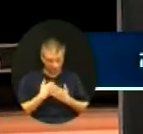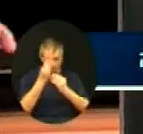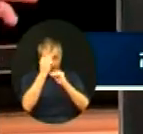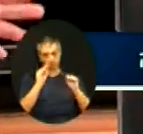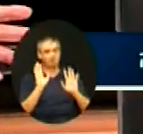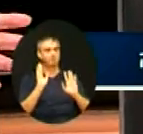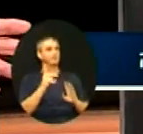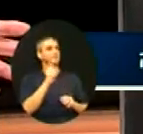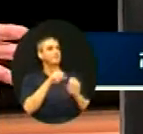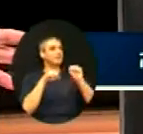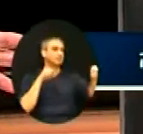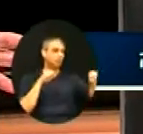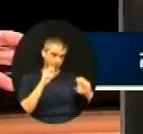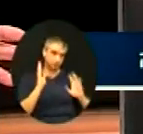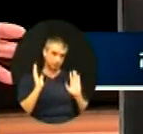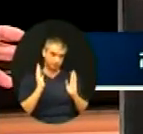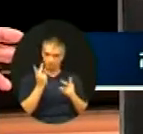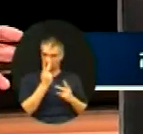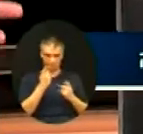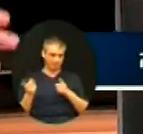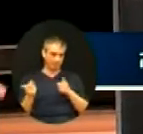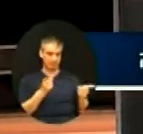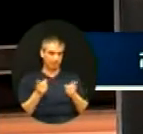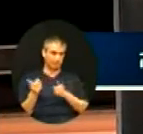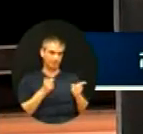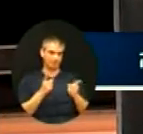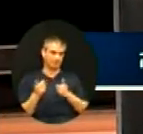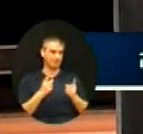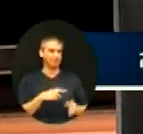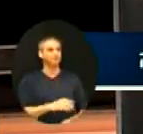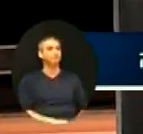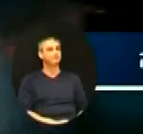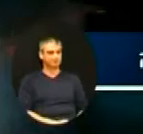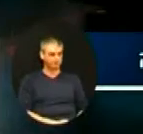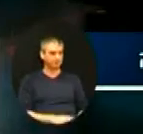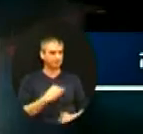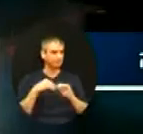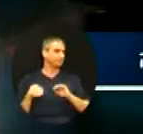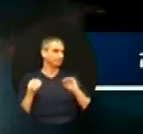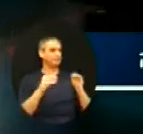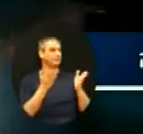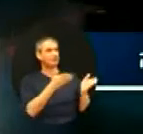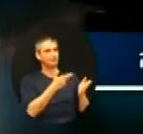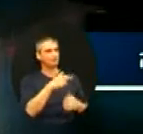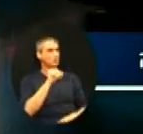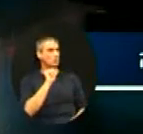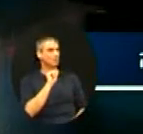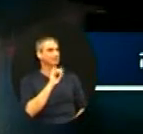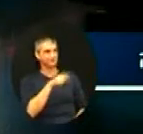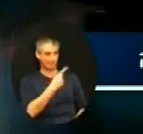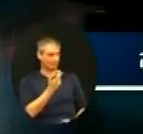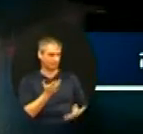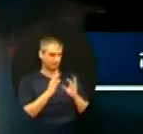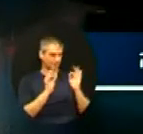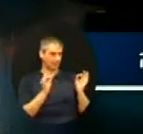אני יודע. ולהסתדרות? זה כמובן שהבעת עלייה, כן. גם. אוקיי, נעבור לאגף הזה. אורי זקי,